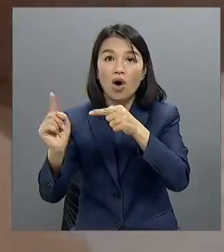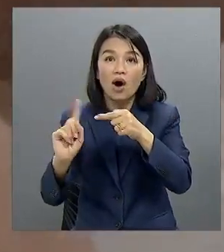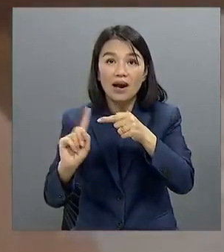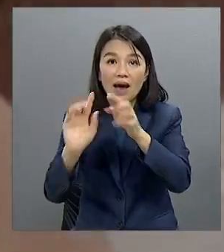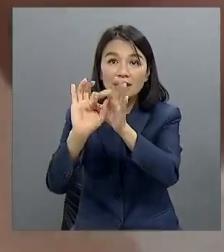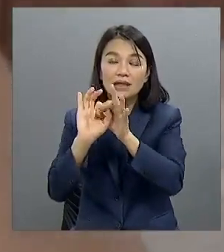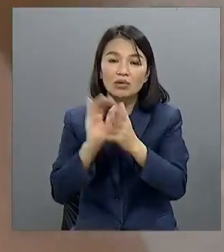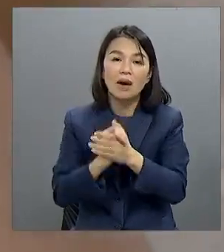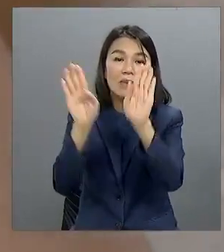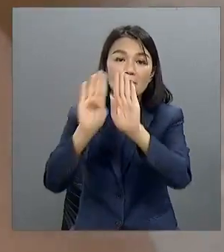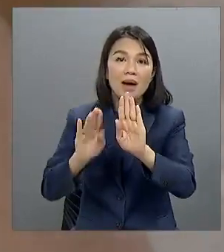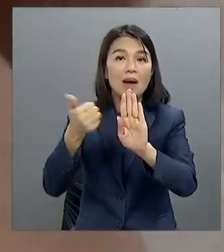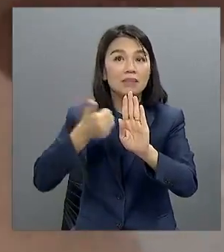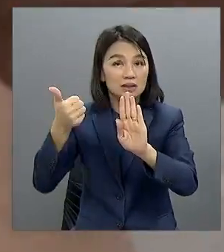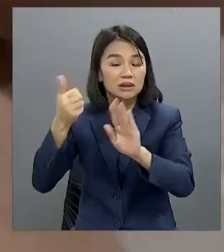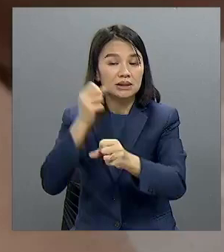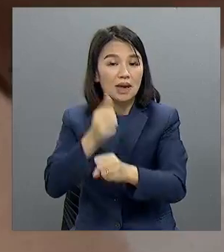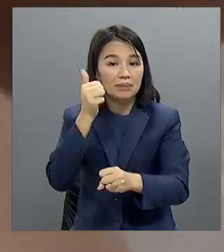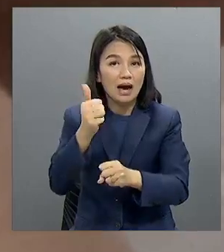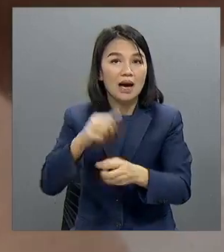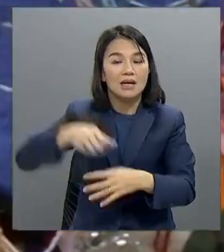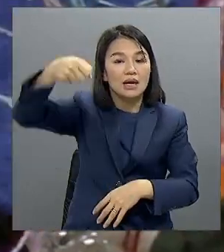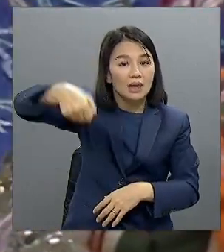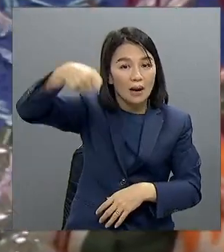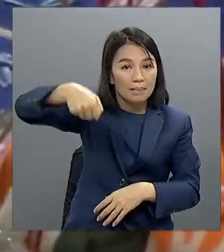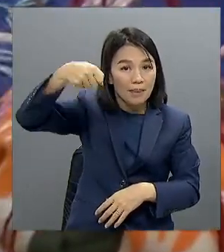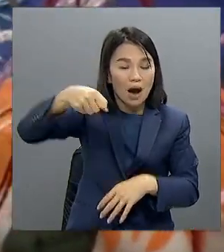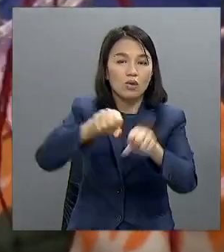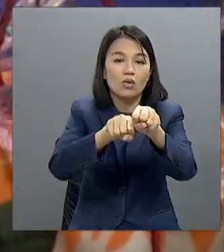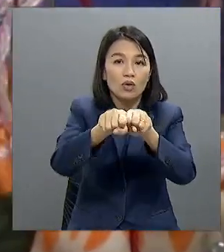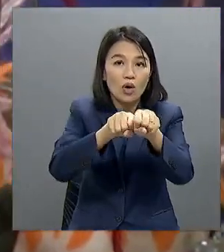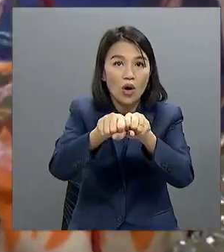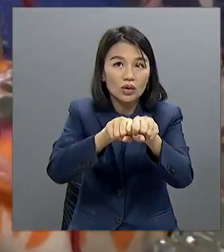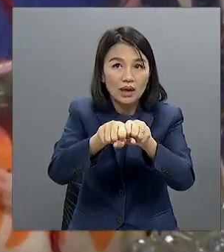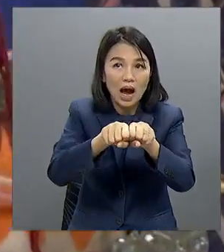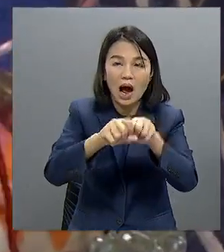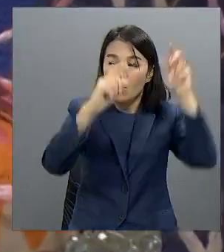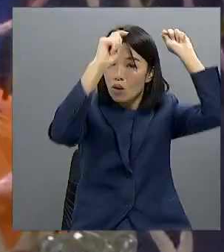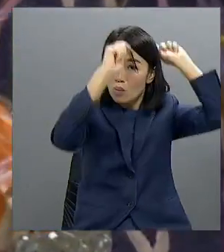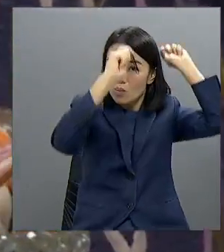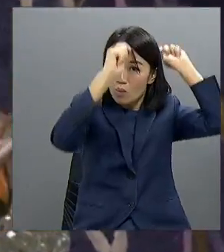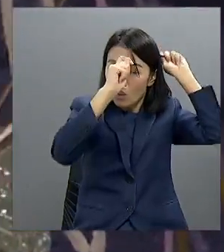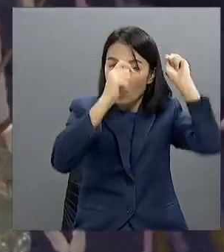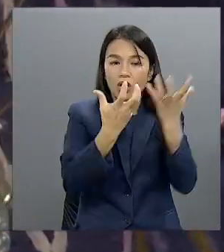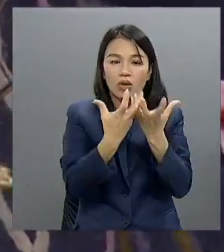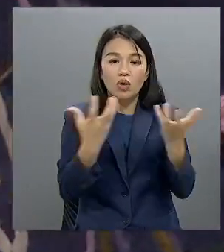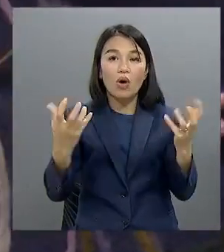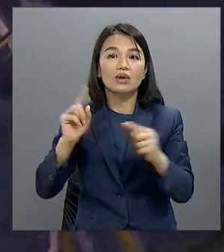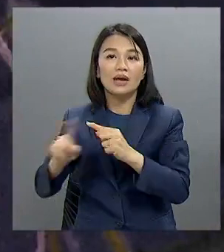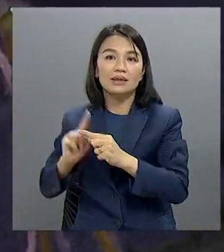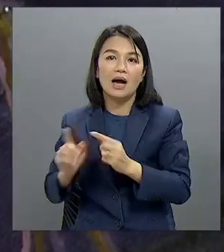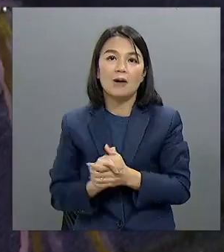แบบอื่นๆได้อย่างเช่นกระเป๋ารองเท้าหมวกเครื่องประดับต่างๆค่ะซึ่งงานฝีมือพว